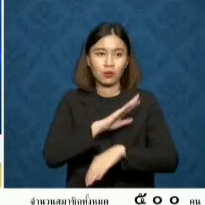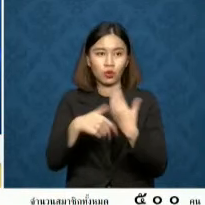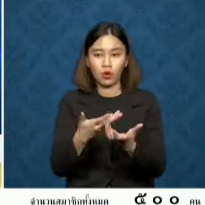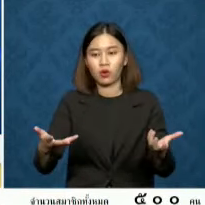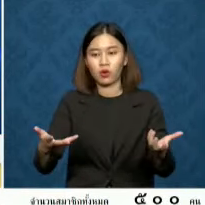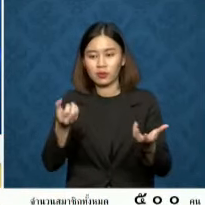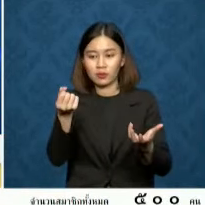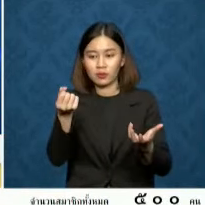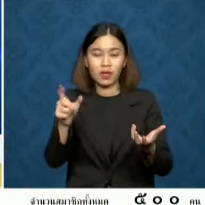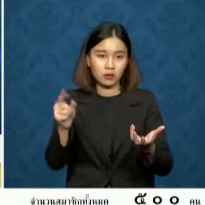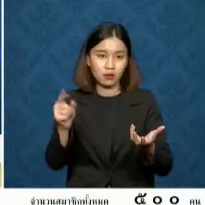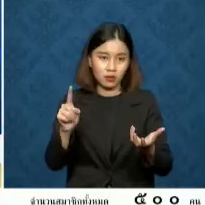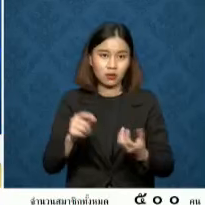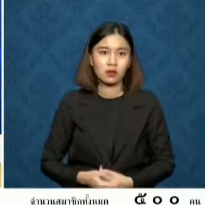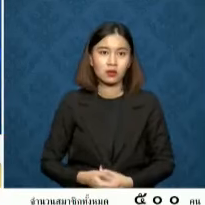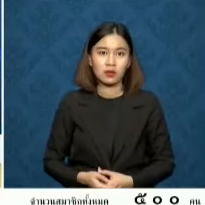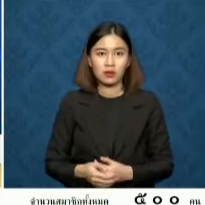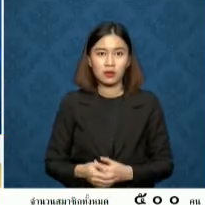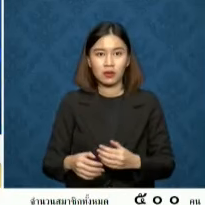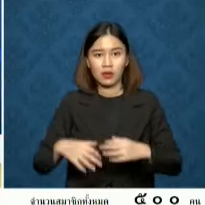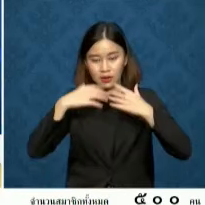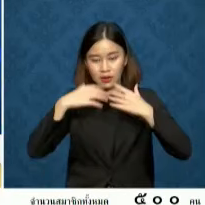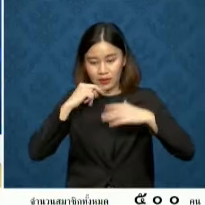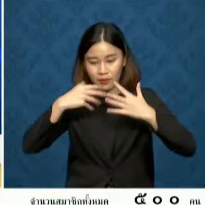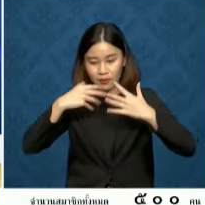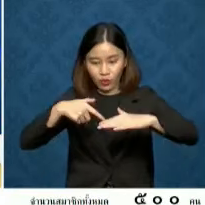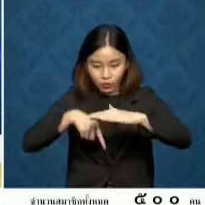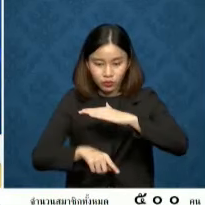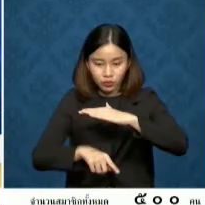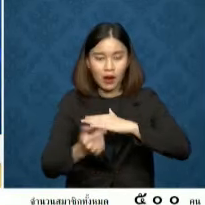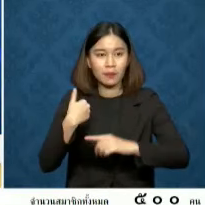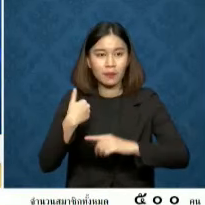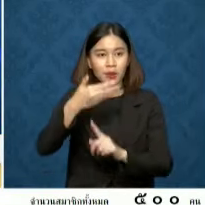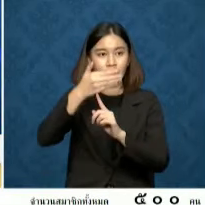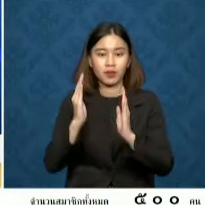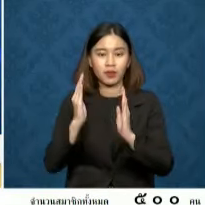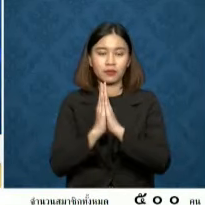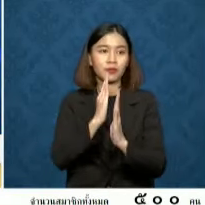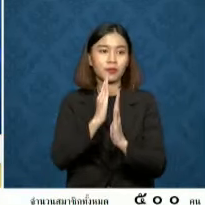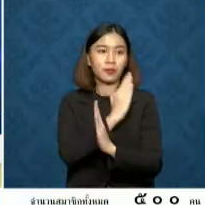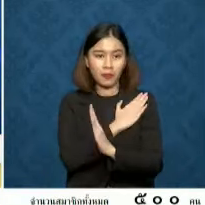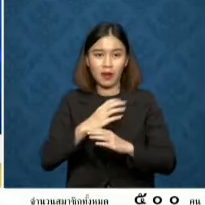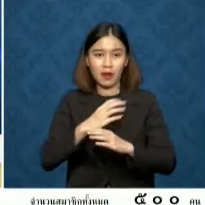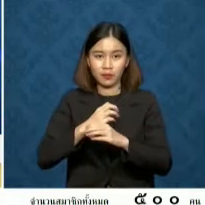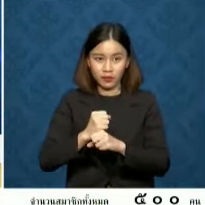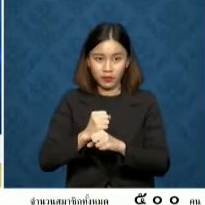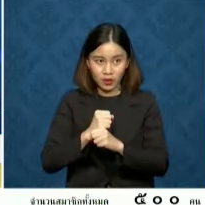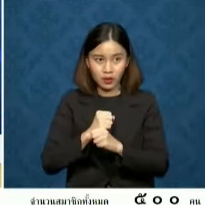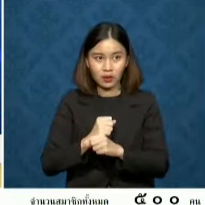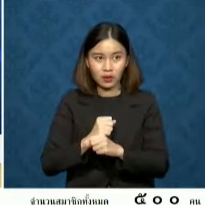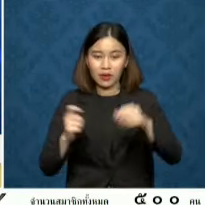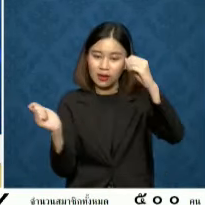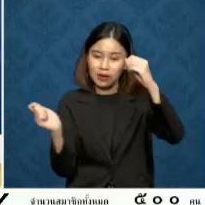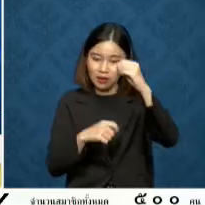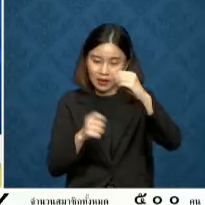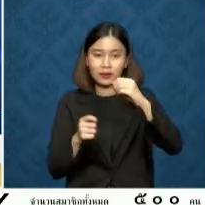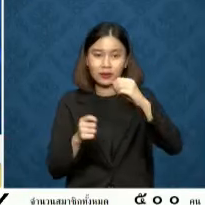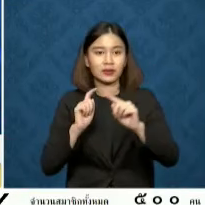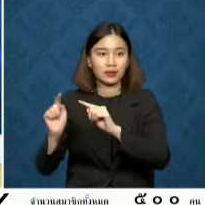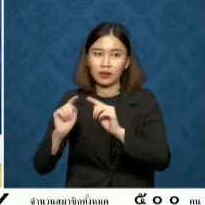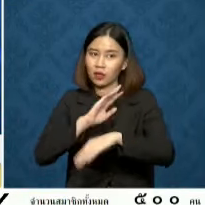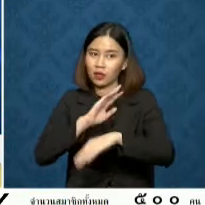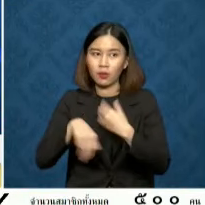การลงน้ำดำน้ำรอบแรกก็ได้ป้ายเรือแล้วครับแล้วก็พระพุทธรูปป้ายรายนามระฆังธงผืนใหญ่สมอเรือครบ